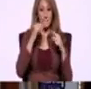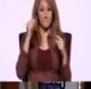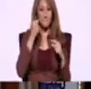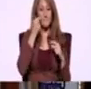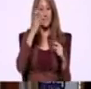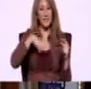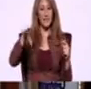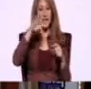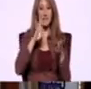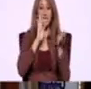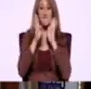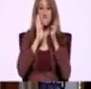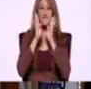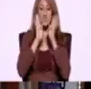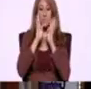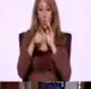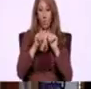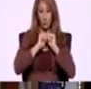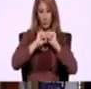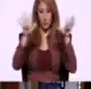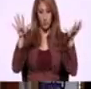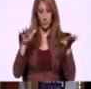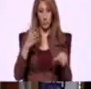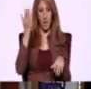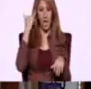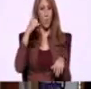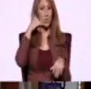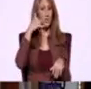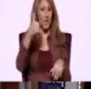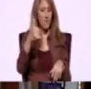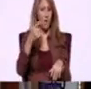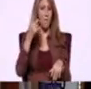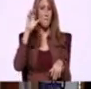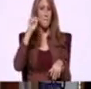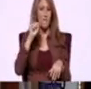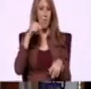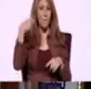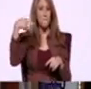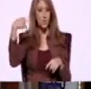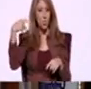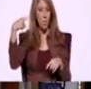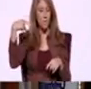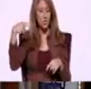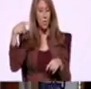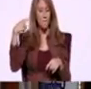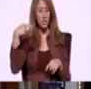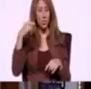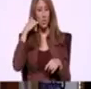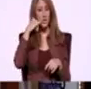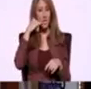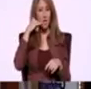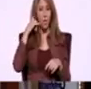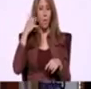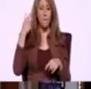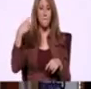الفيسبوك. كان في زمان مشكلة في التليفونات، ان نتكلم في التليفون بنلاقي التليفون مشغول، بنلاقي